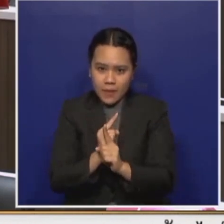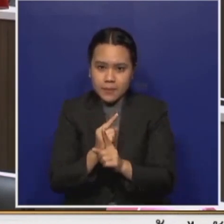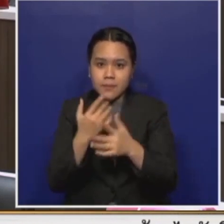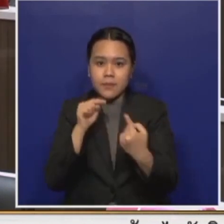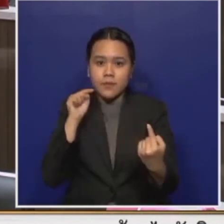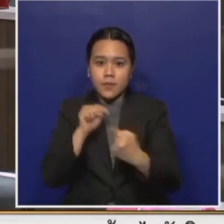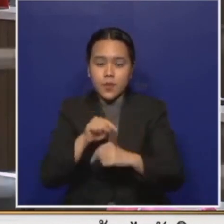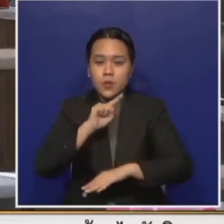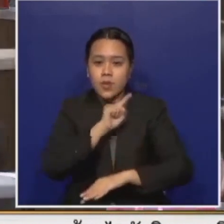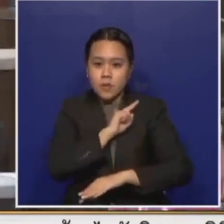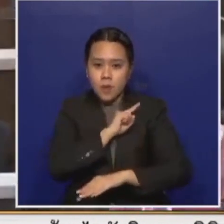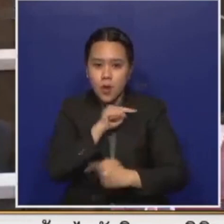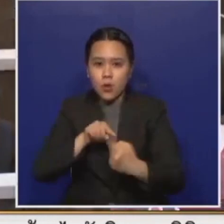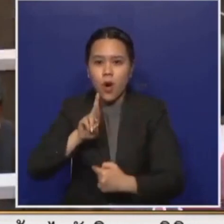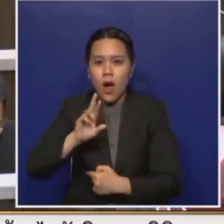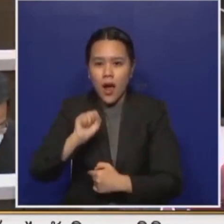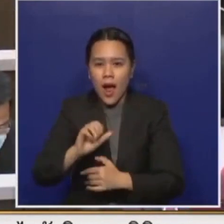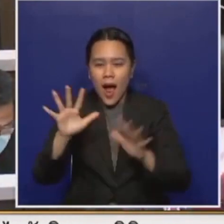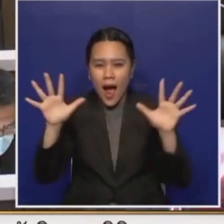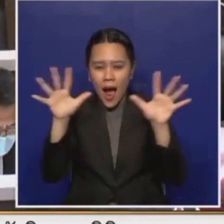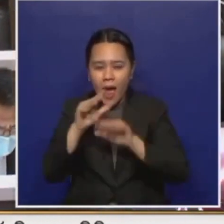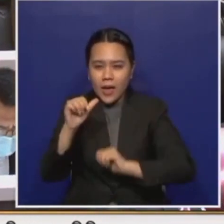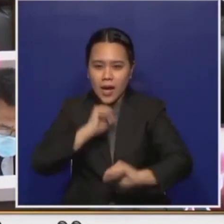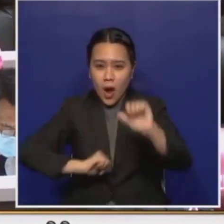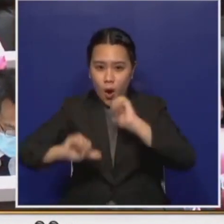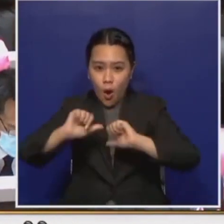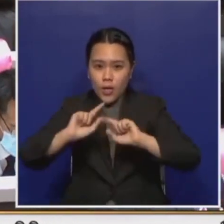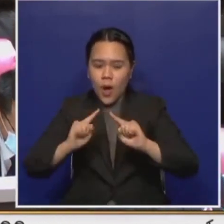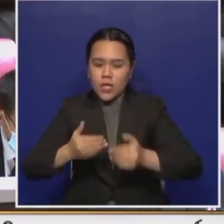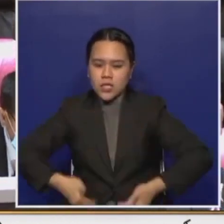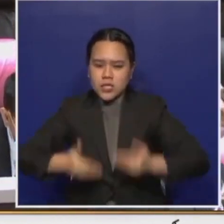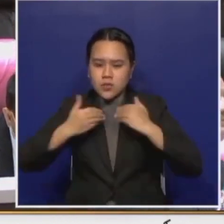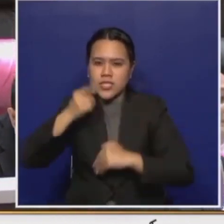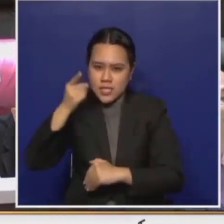อนนี้ เหมือนเป็ละครแต่มเปนละครจริ ทำจริง